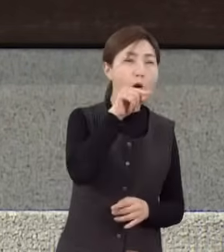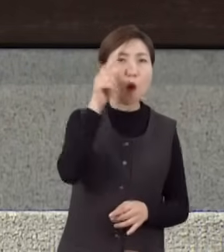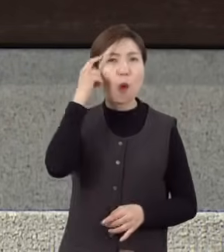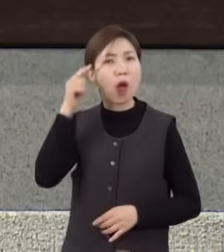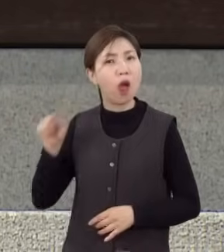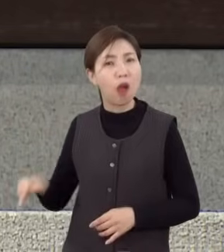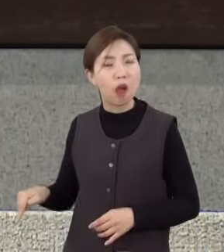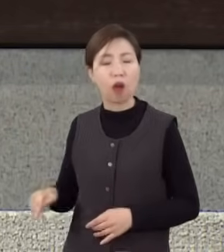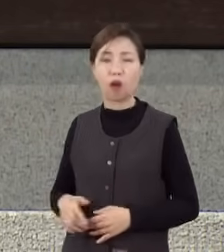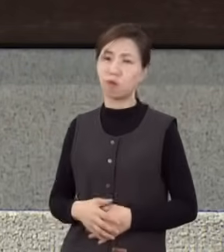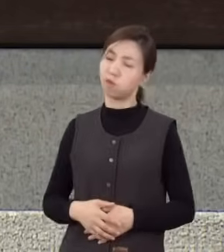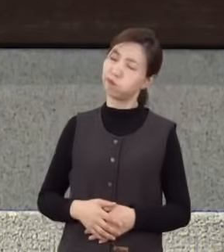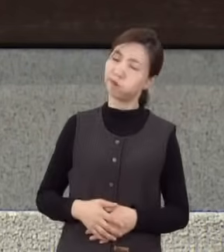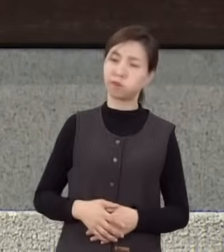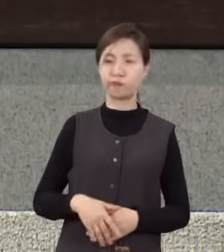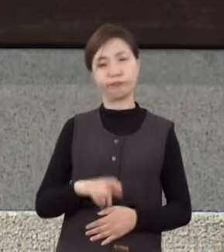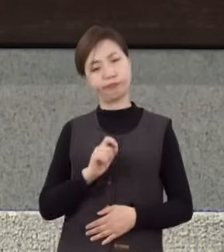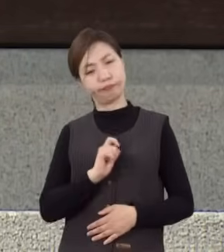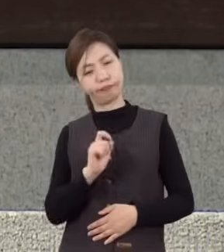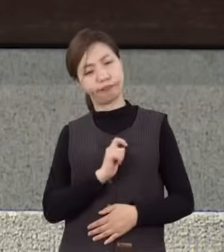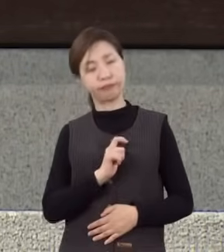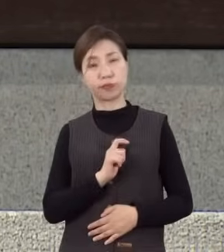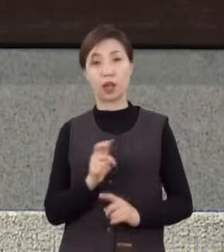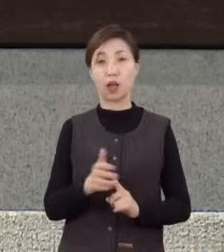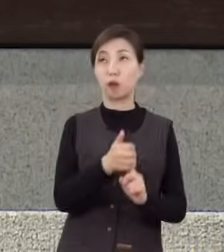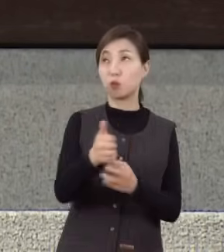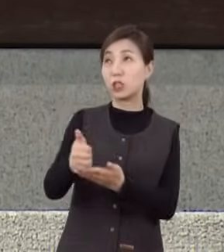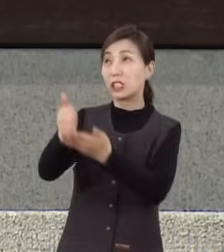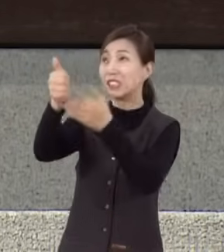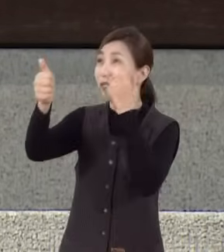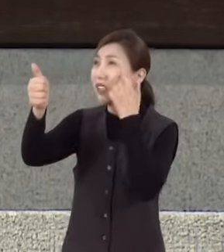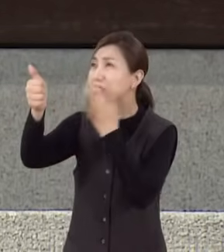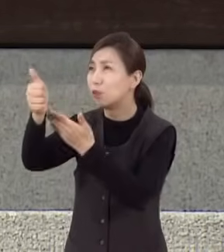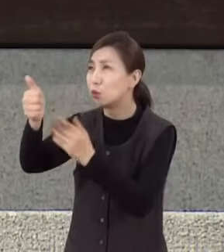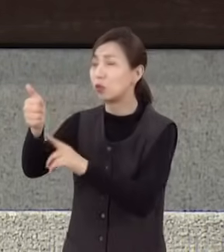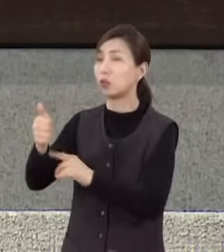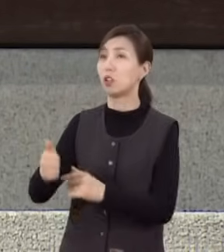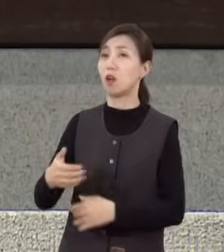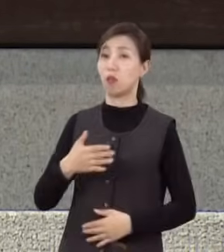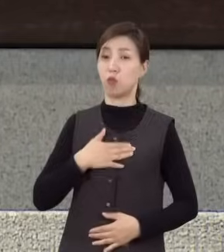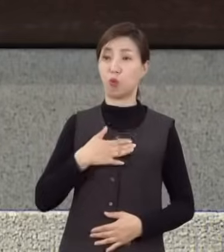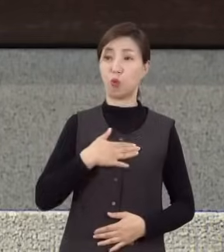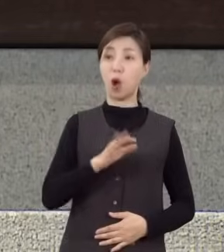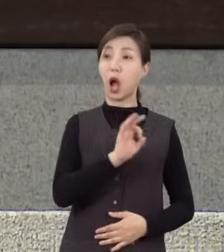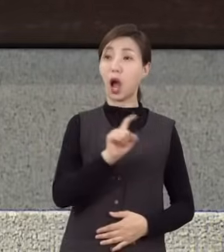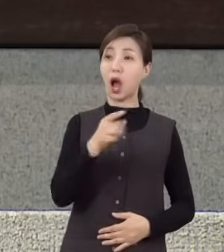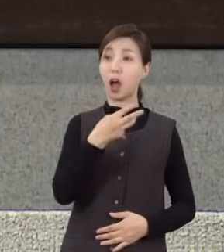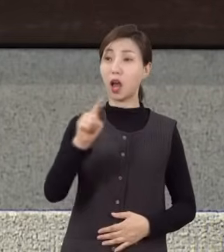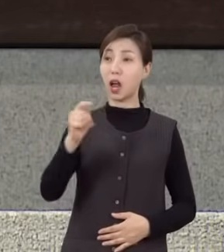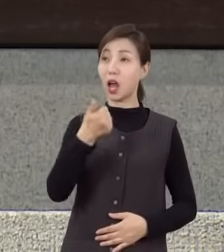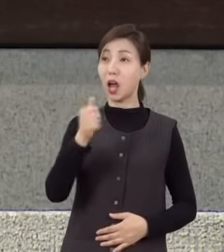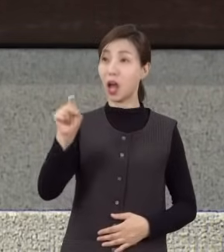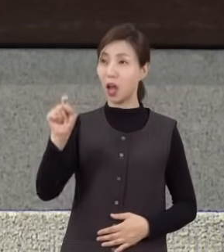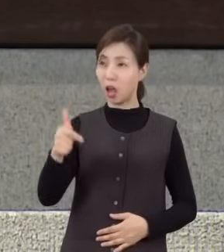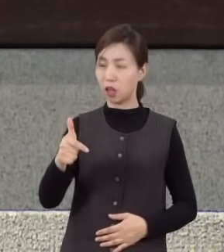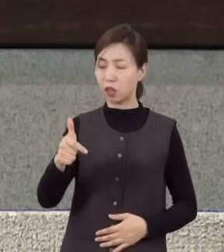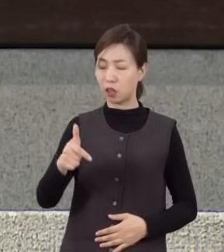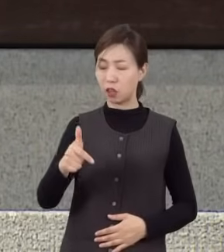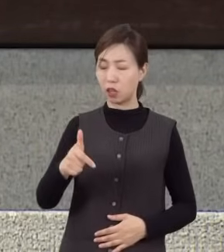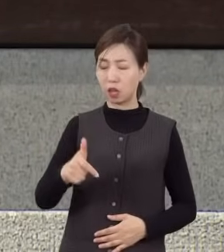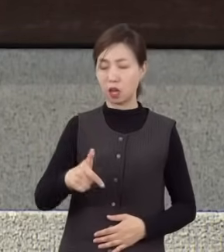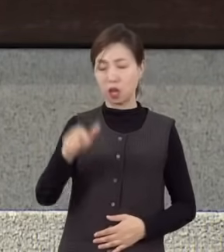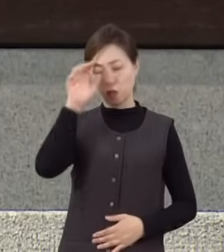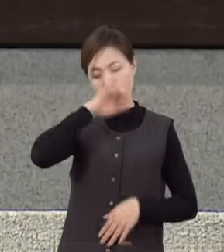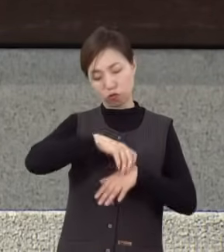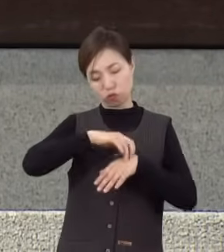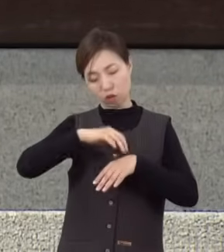부처님 저도 아라한인데 저도 깨달음을 얻은 성자인 아라한인데 왜 제 그림자가